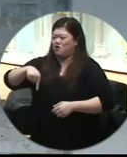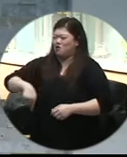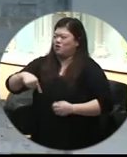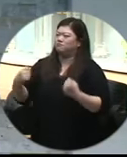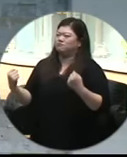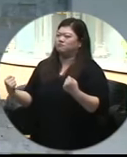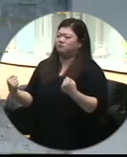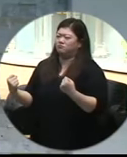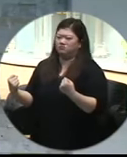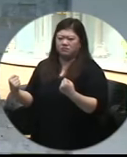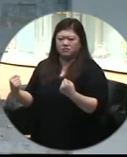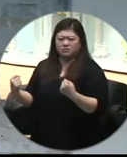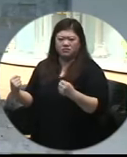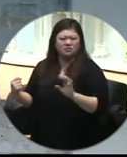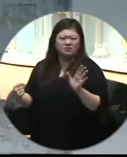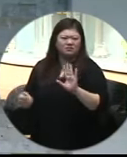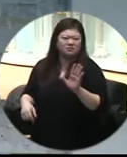돼요.